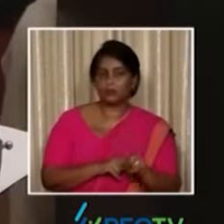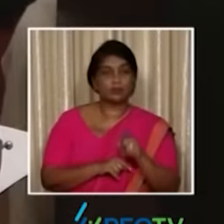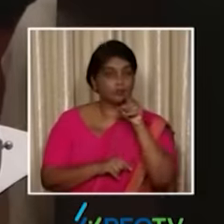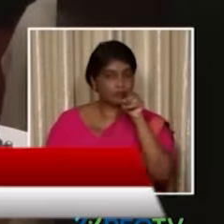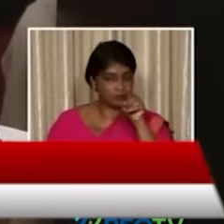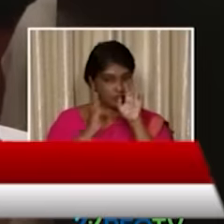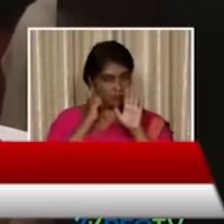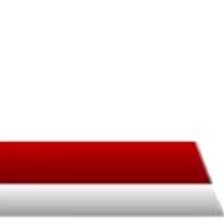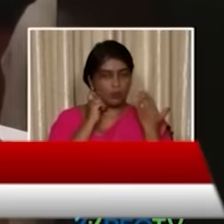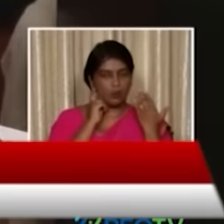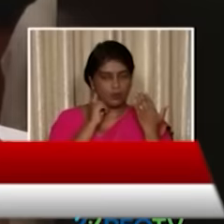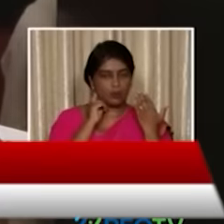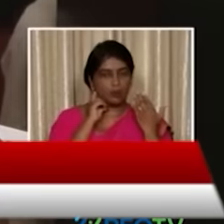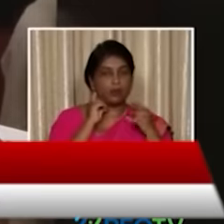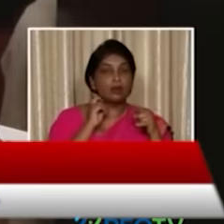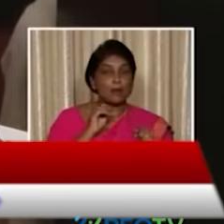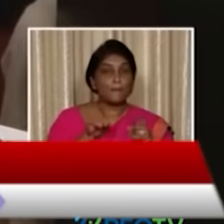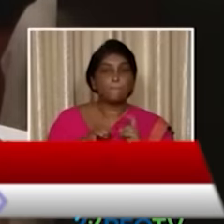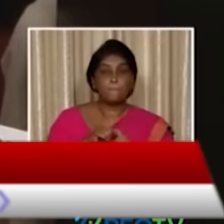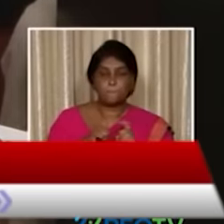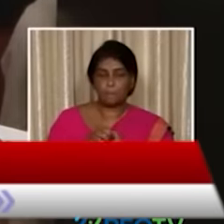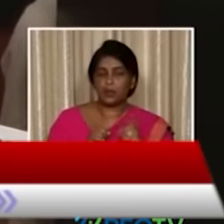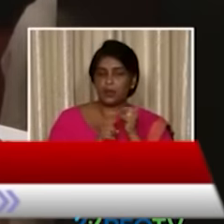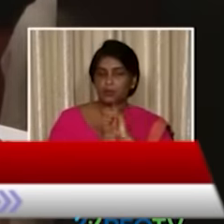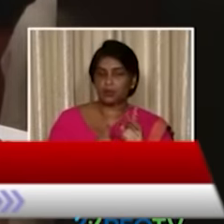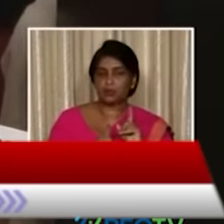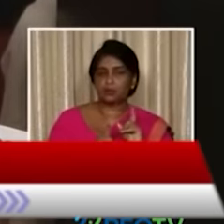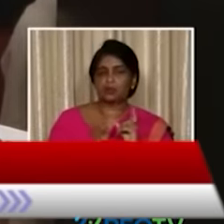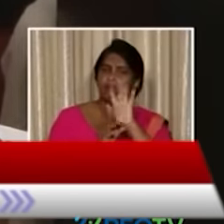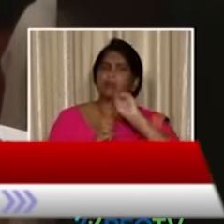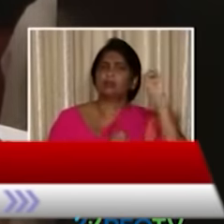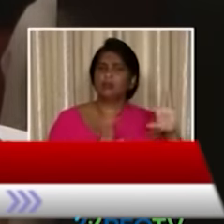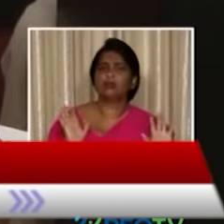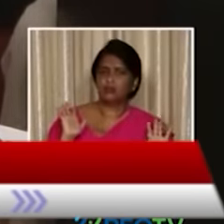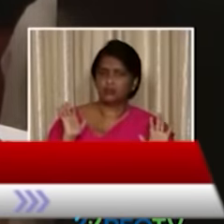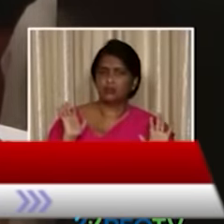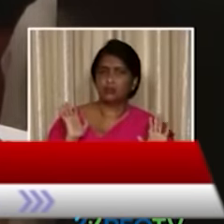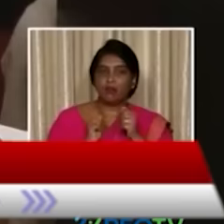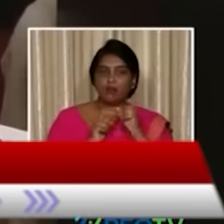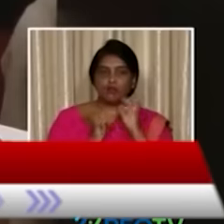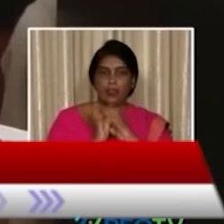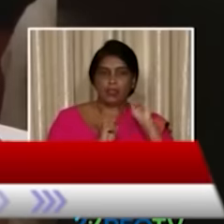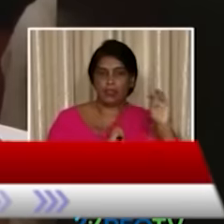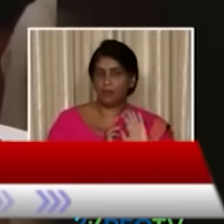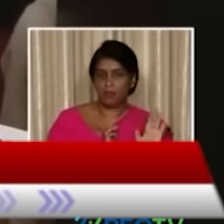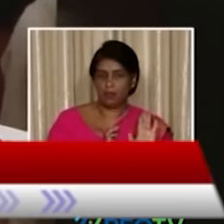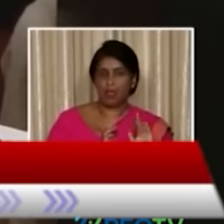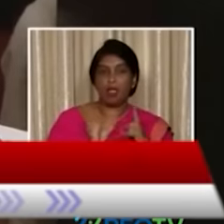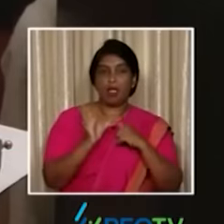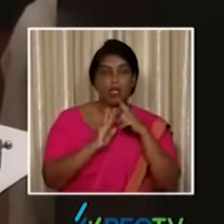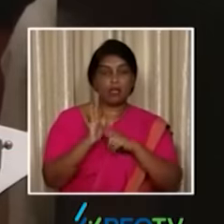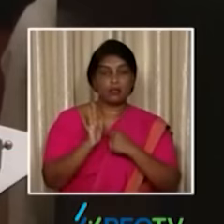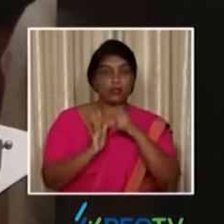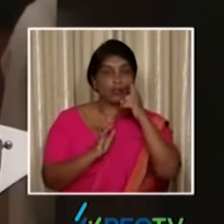ඔබතුමාට හැකියාව තිබුණා මේ ප්‍රශ්නේ ඍජුවම වරප්‍රසාද කමිටුවට දමන්න. ඔබතුමා එහෙම කරේ නෑ. ඔබතුමා අජිත්